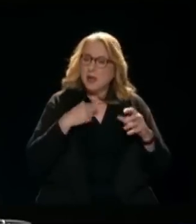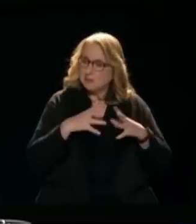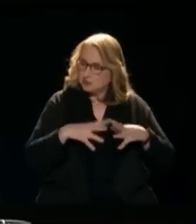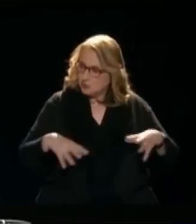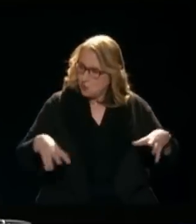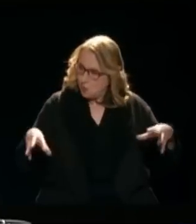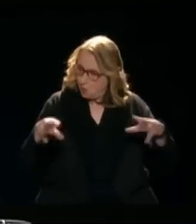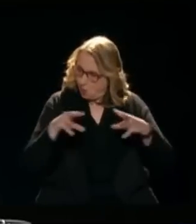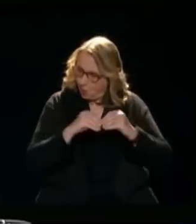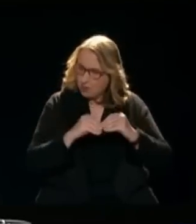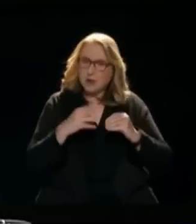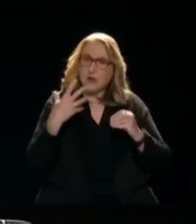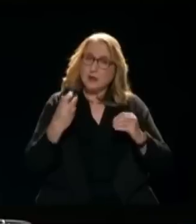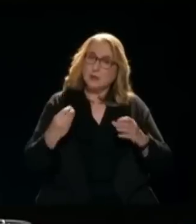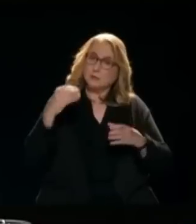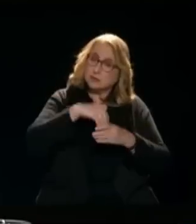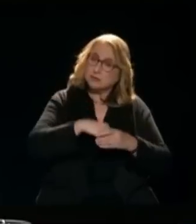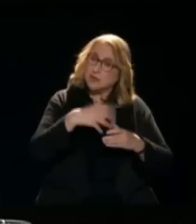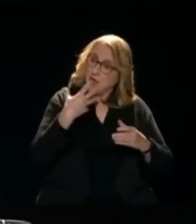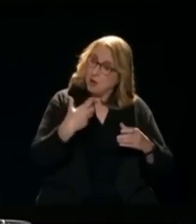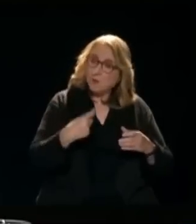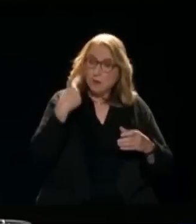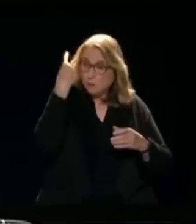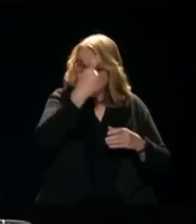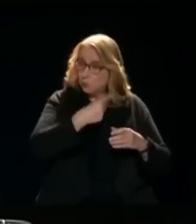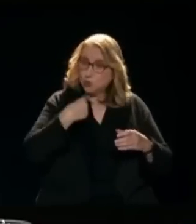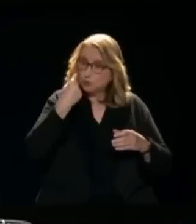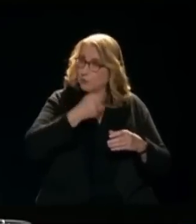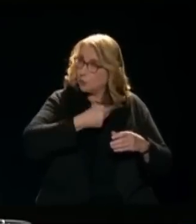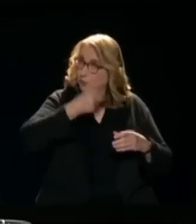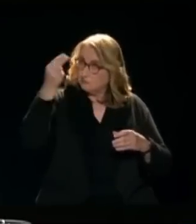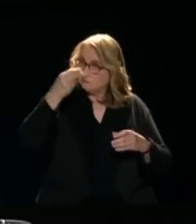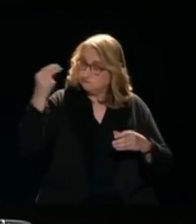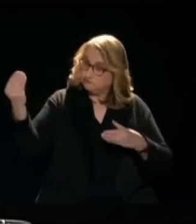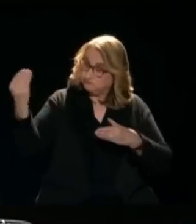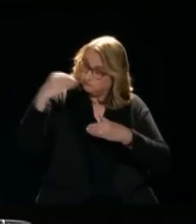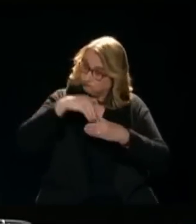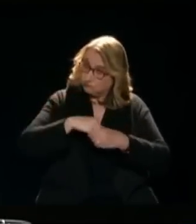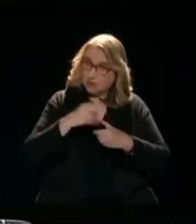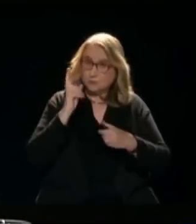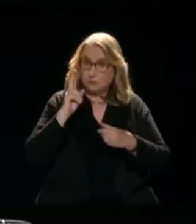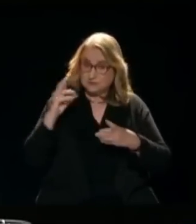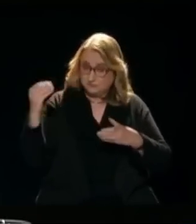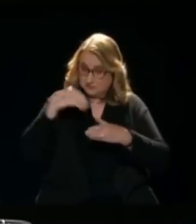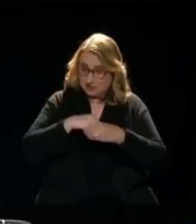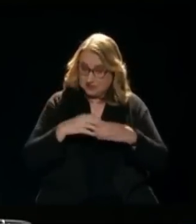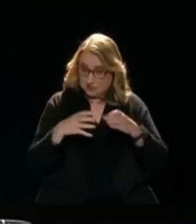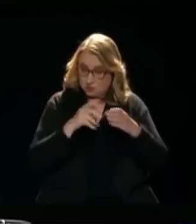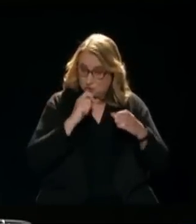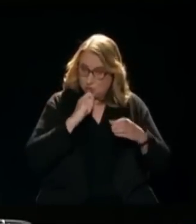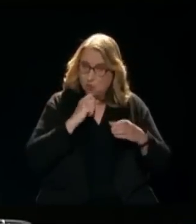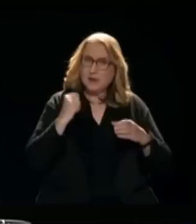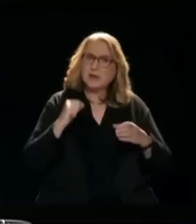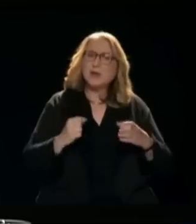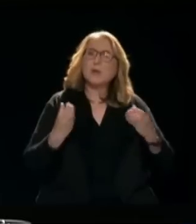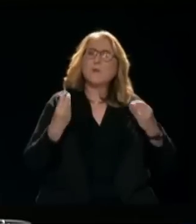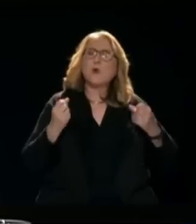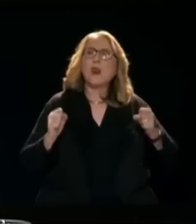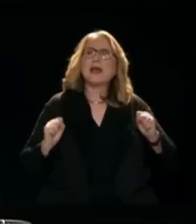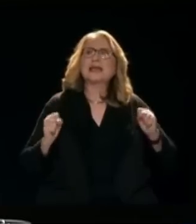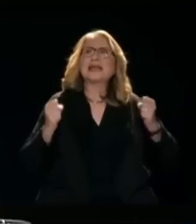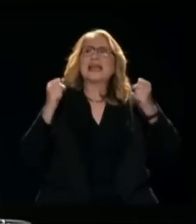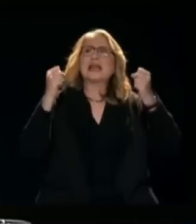μας μια σειρά προσωπικότητες, γνωστές προσωπικότητες στο Πανελλήνιο, όπως και μια σειρά κινήματα, τα οποία όπως ξέρετε ο νόμος δεν